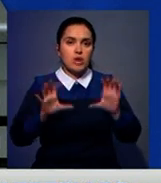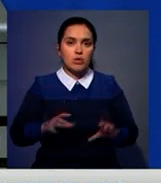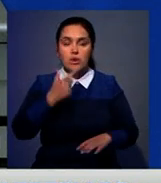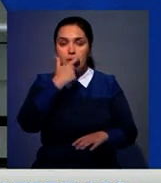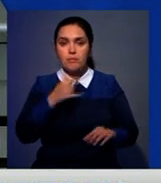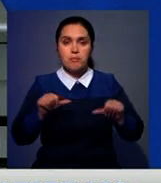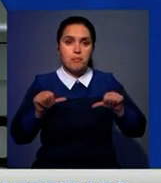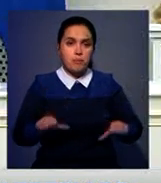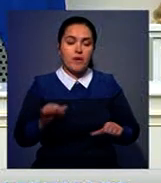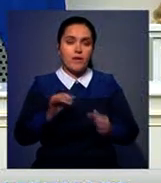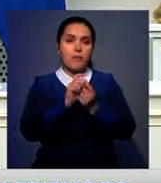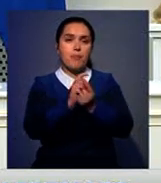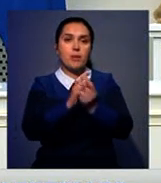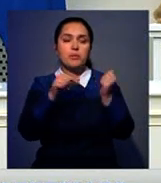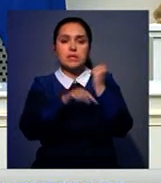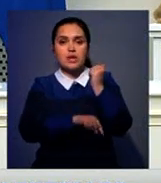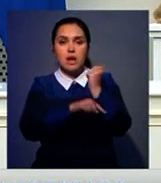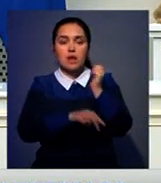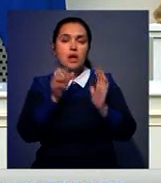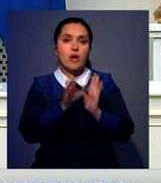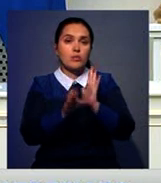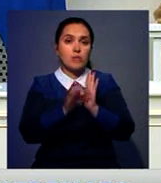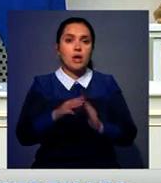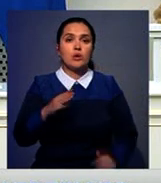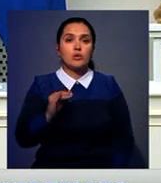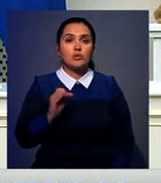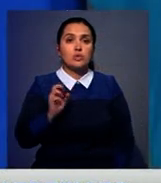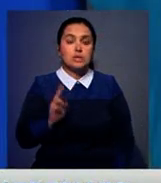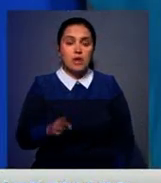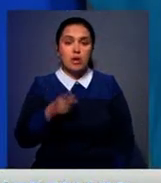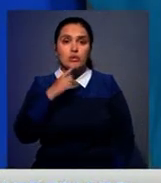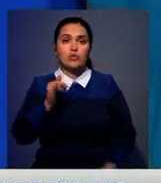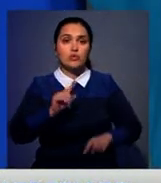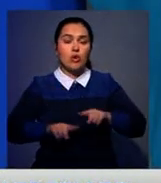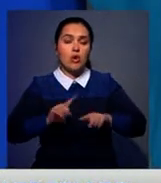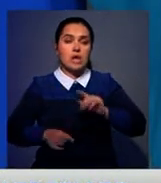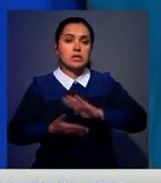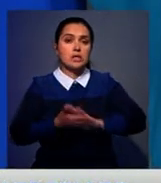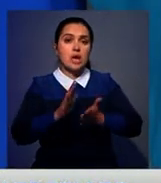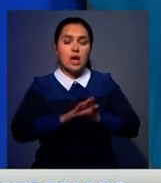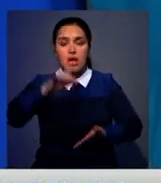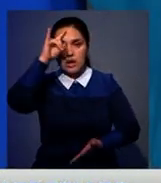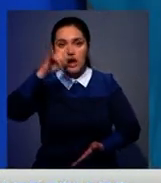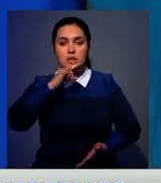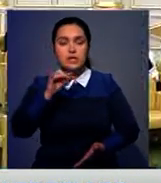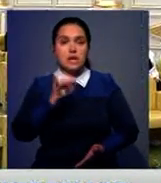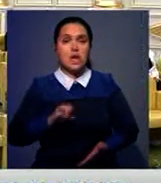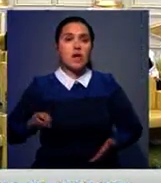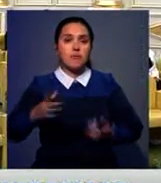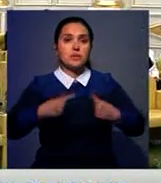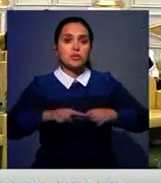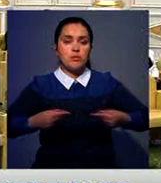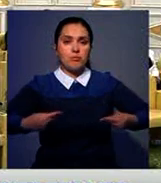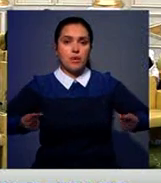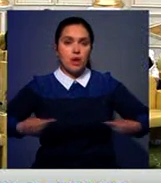и борьбе с коррупцией. Дональд Туск отметил, что скоро соглашение о расширенном партнерстве между Казахстаном и Евросоюзом будет